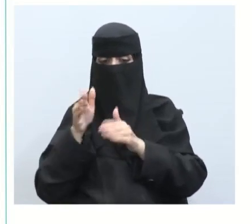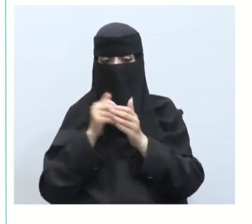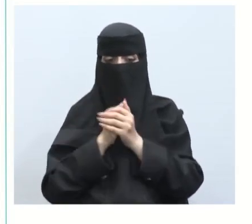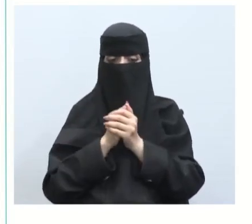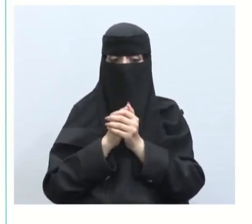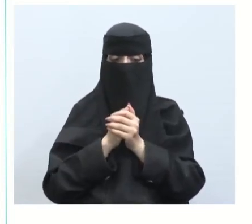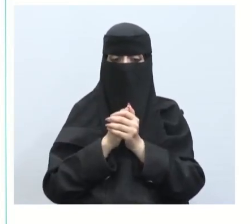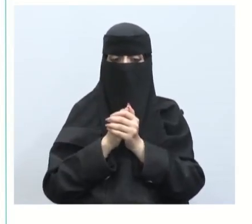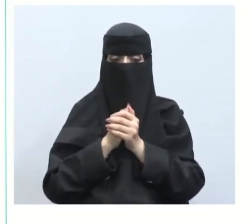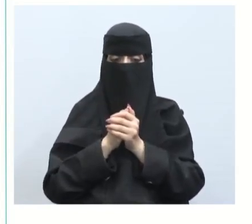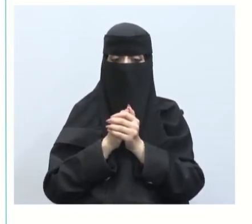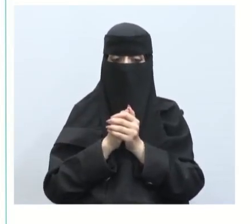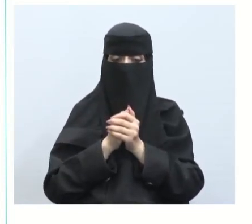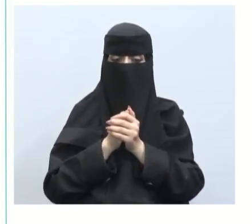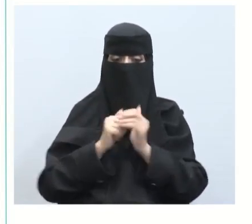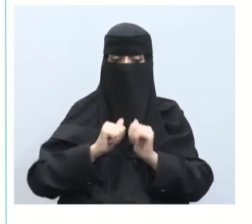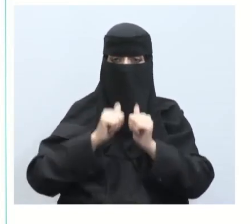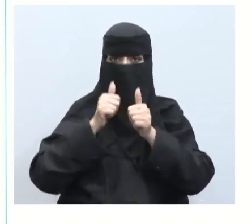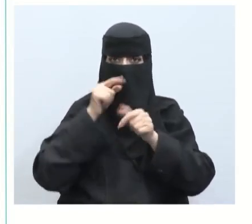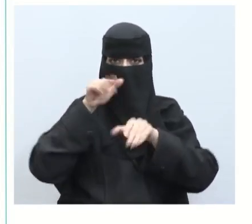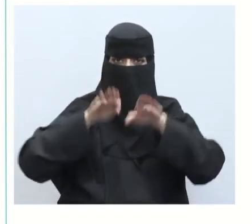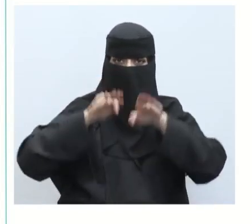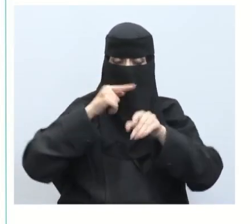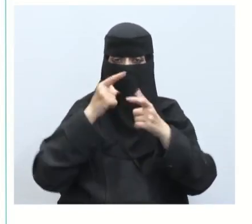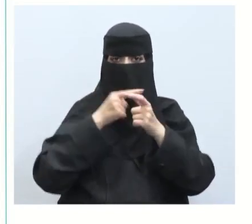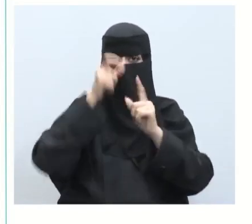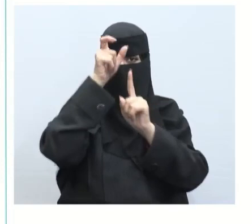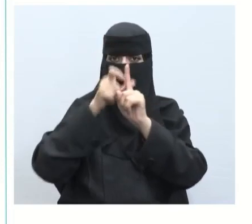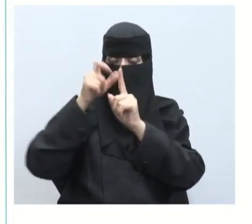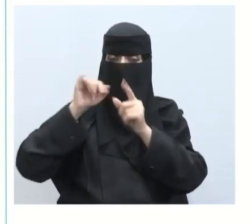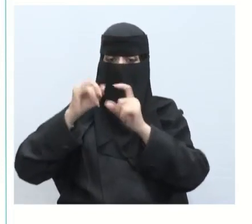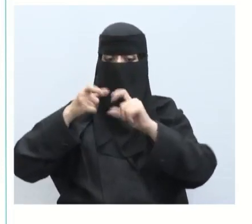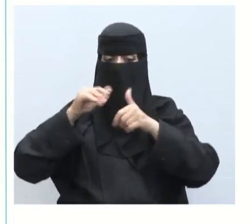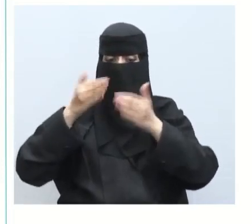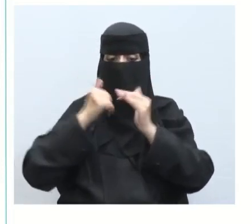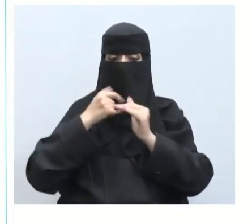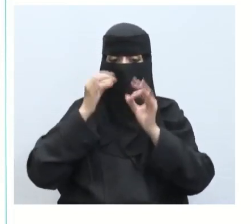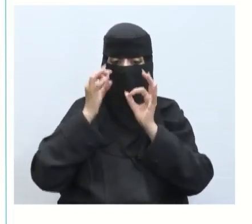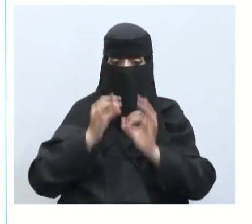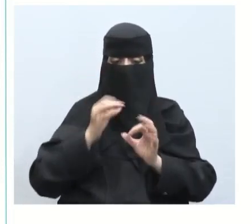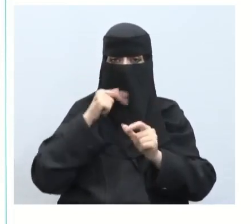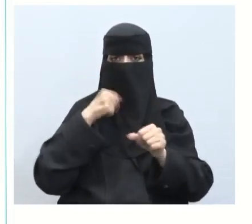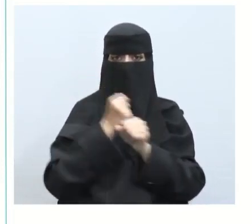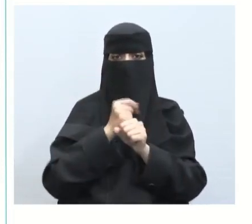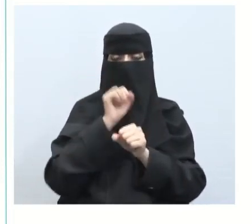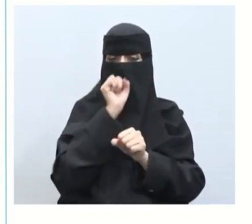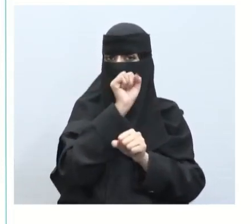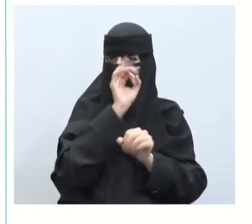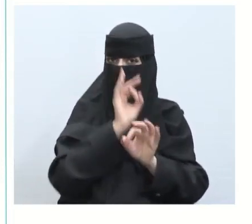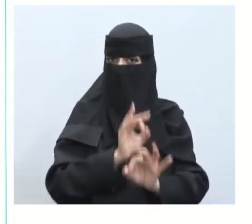عن تغليب المصلحه الشخصيه على العمل يوازن ما بين مصلحه الافراد والمنظمه دقيق في عمله